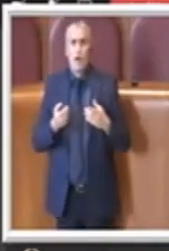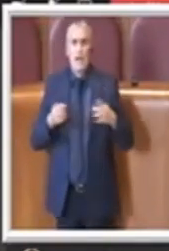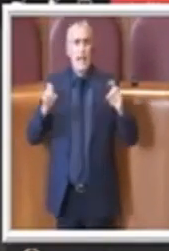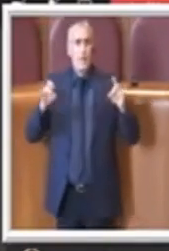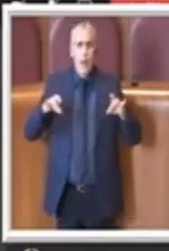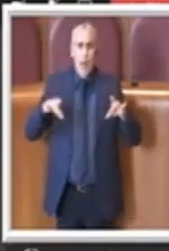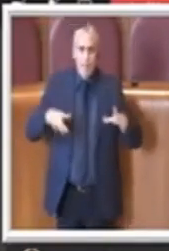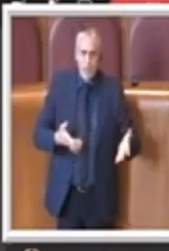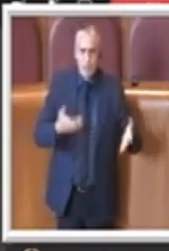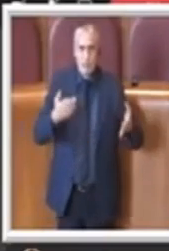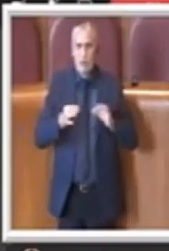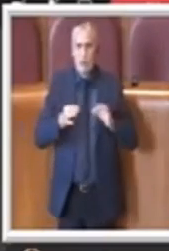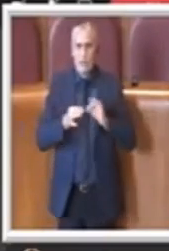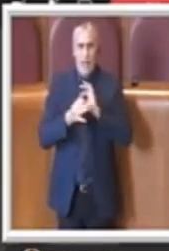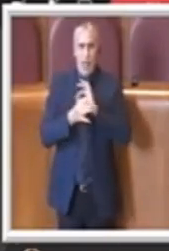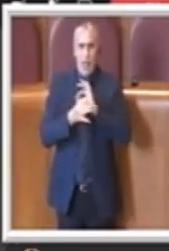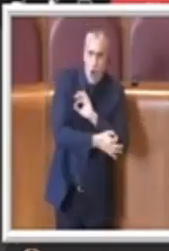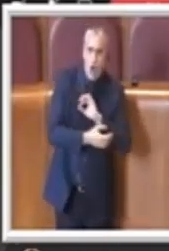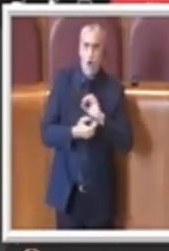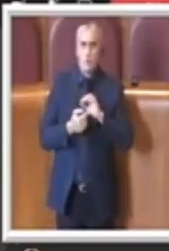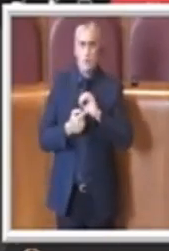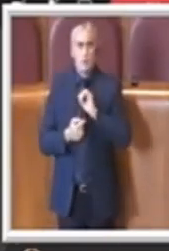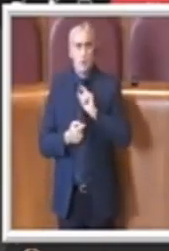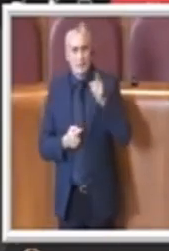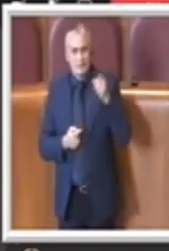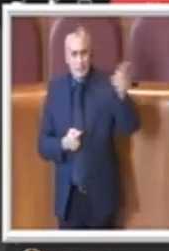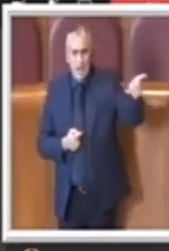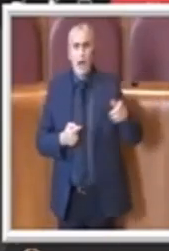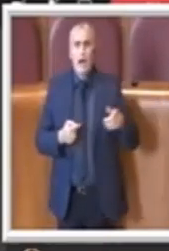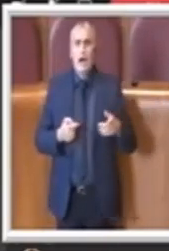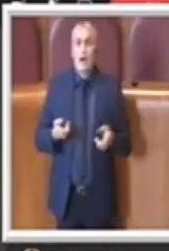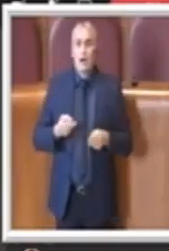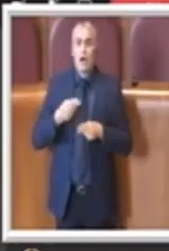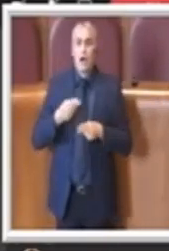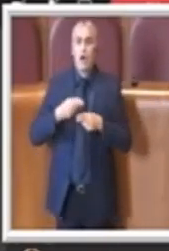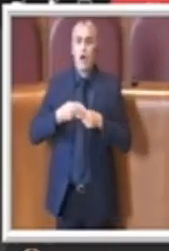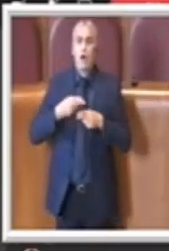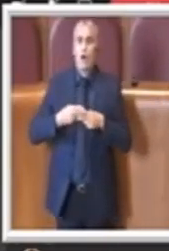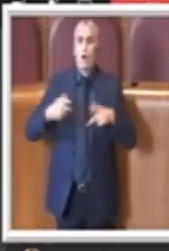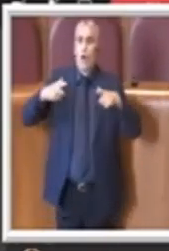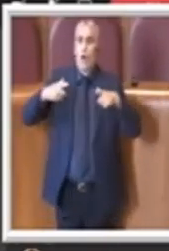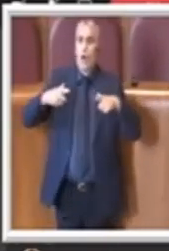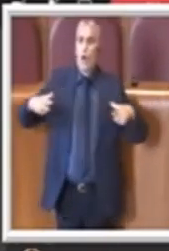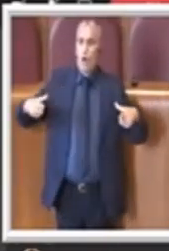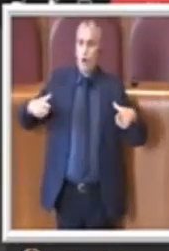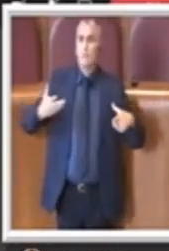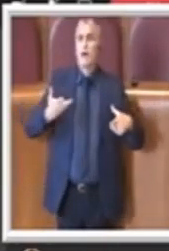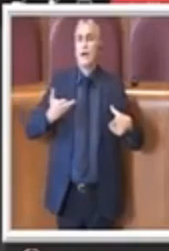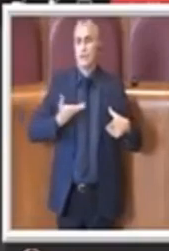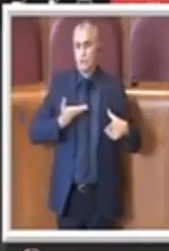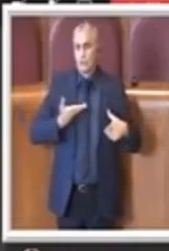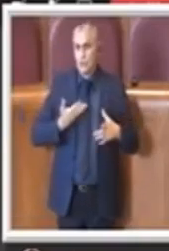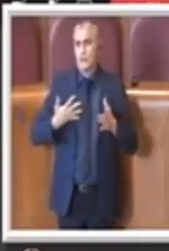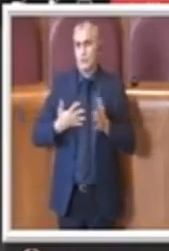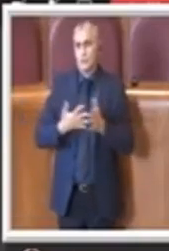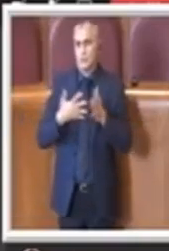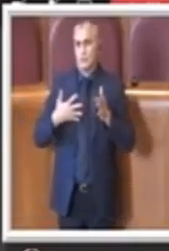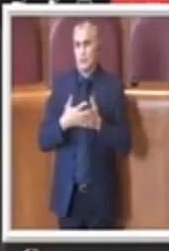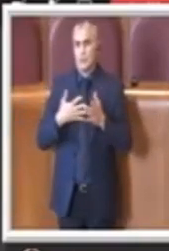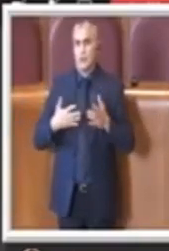poterli gestire vicino e roma si è talmente stratificato problemi